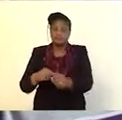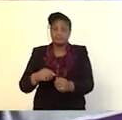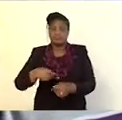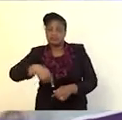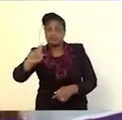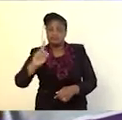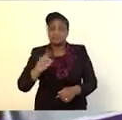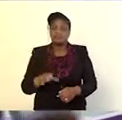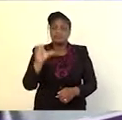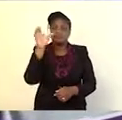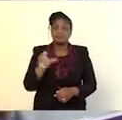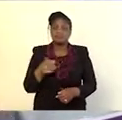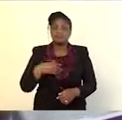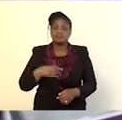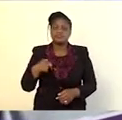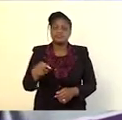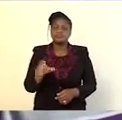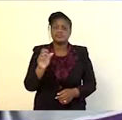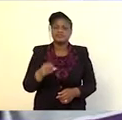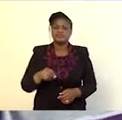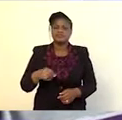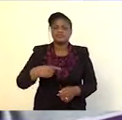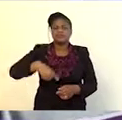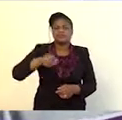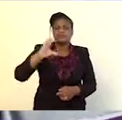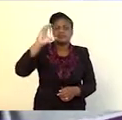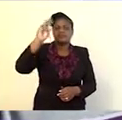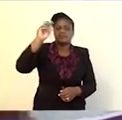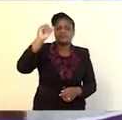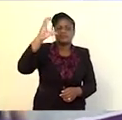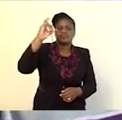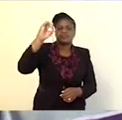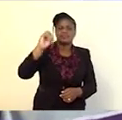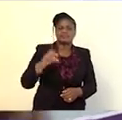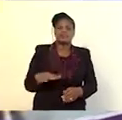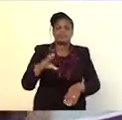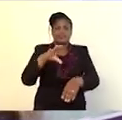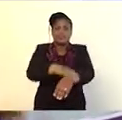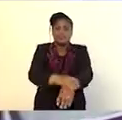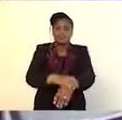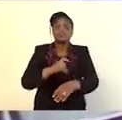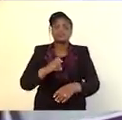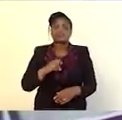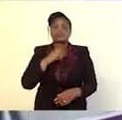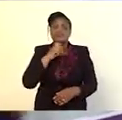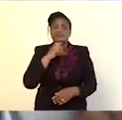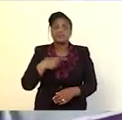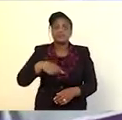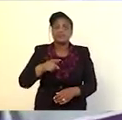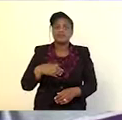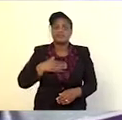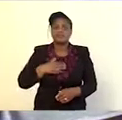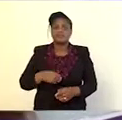munhu anga ine nyoka chinda kuuraya kwarimba chinda kumukoma chipisa kwakabatwa futi mota atageta kuti akunouraya iri